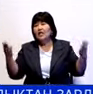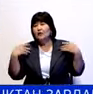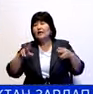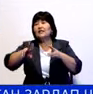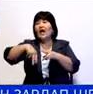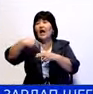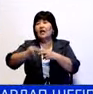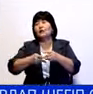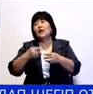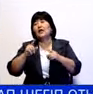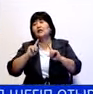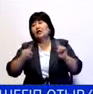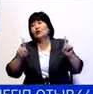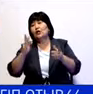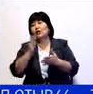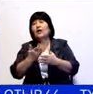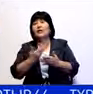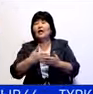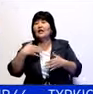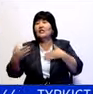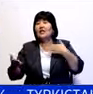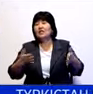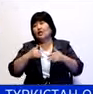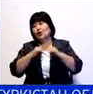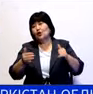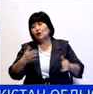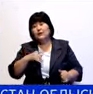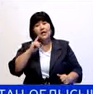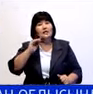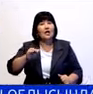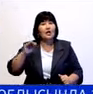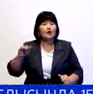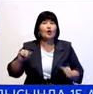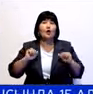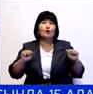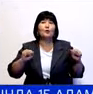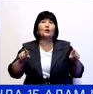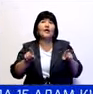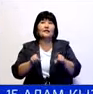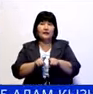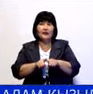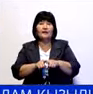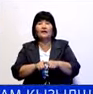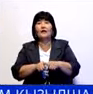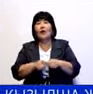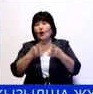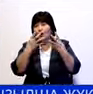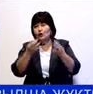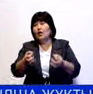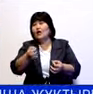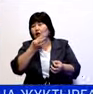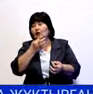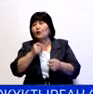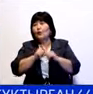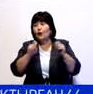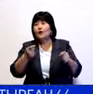акробатикалық жаттығулардан тұрады. Яғни жан-жақты дамыту, біздің жасөспірімдердің спортқа деген құштарлығын ояту. Осы